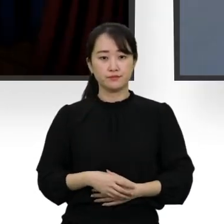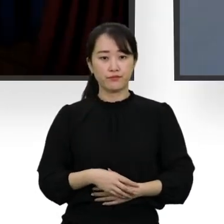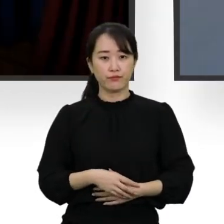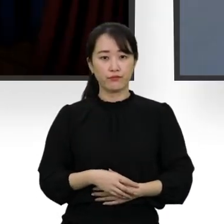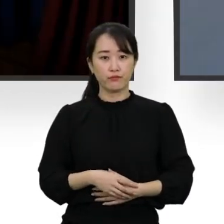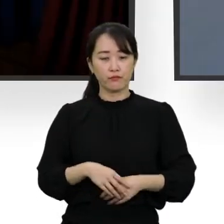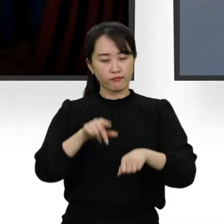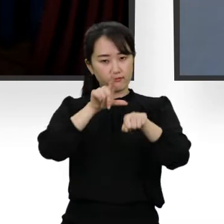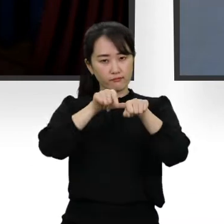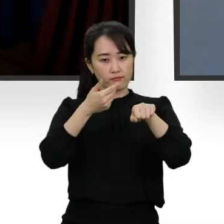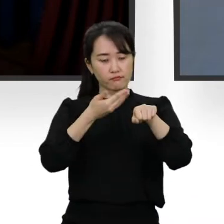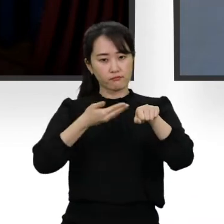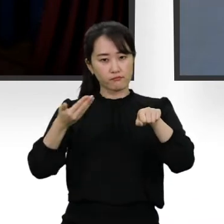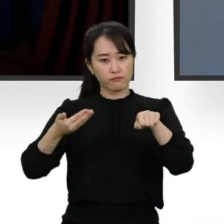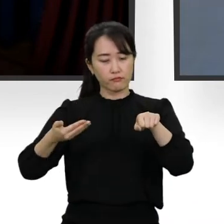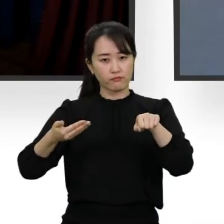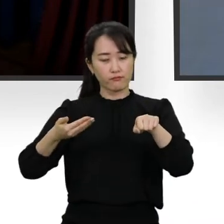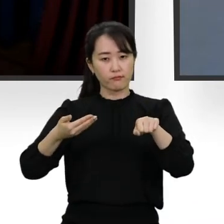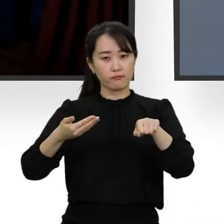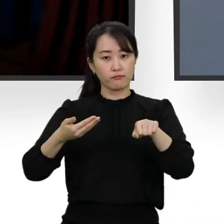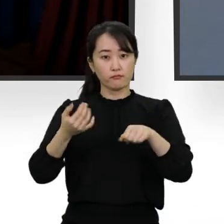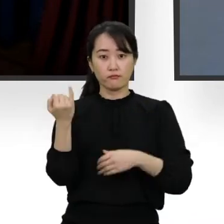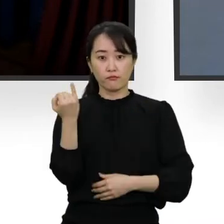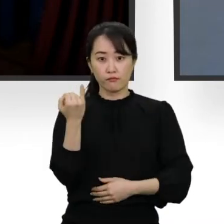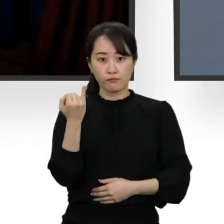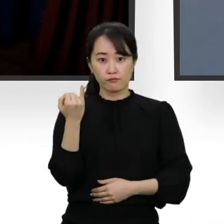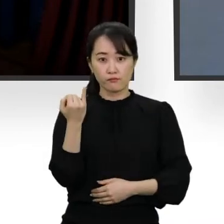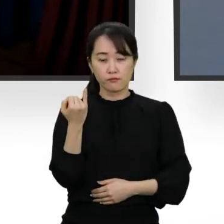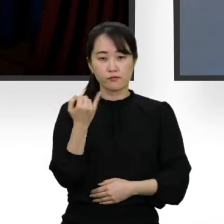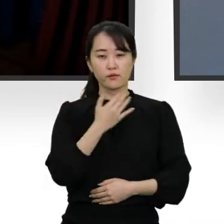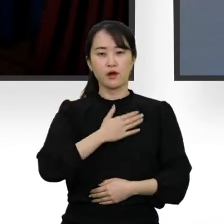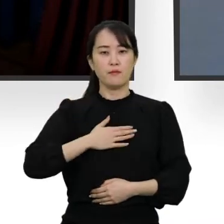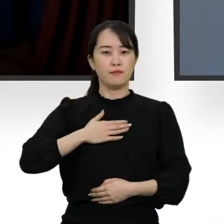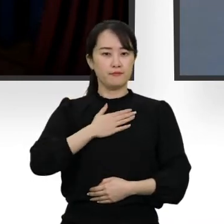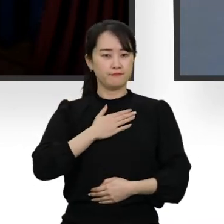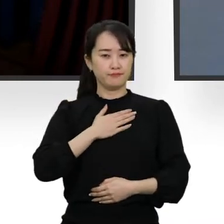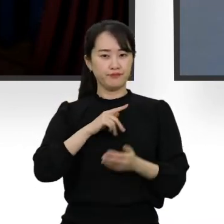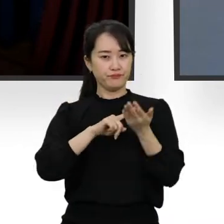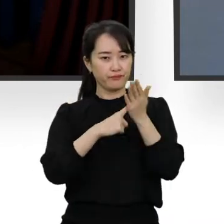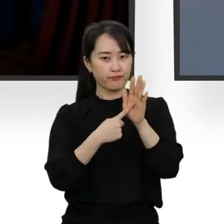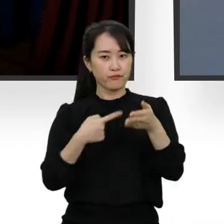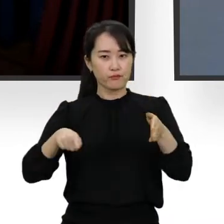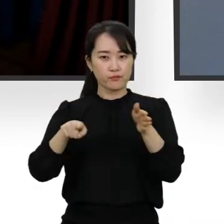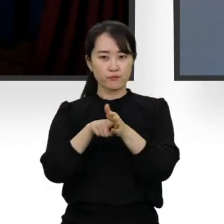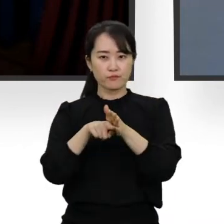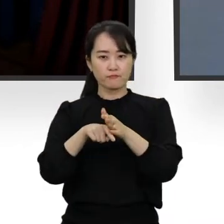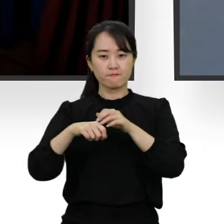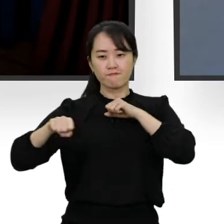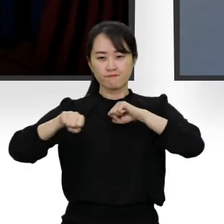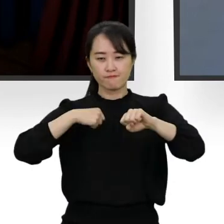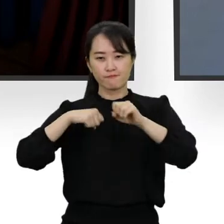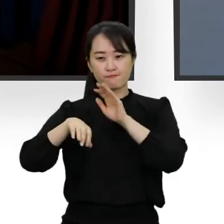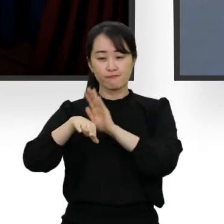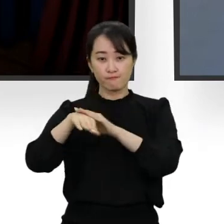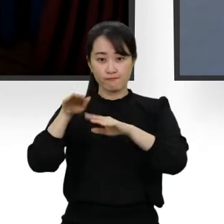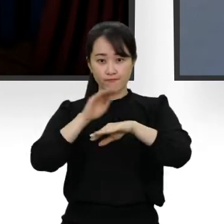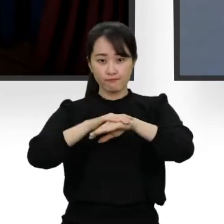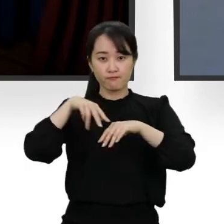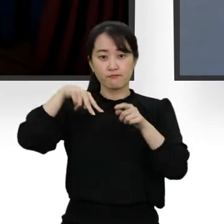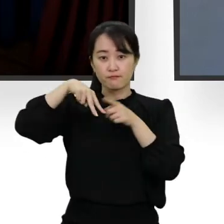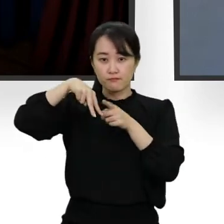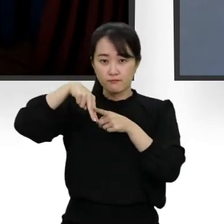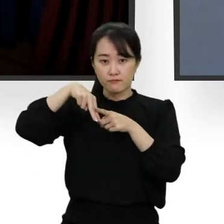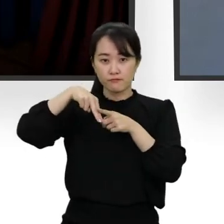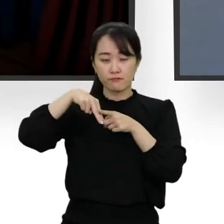하지만 시간이 지나고 무대 위에 오른 그녀는 감정을 표현하기 위해 움직이는 팔다리, 고개와 손가락처럼